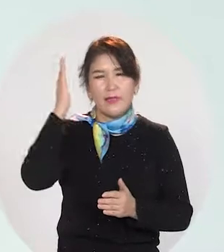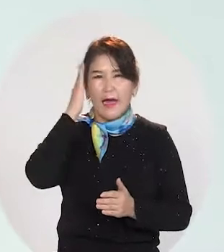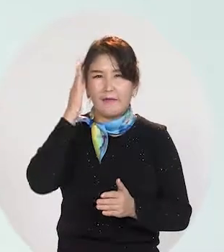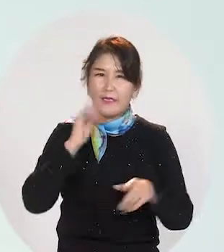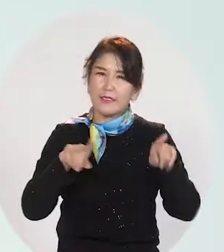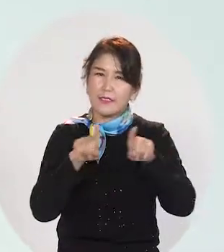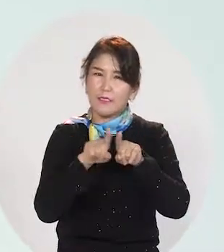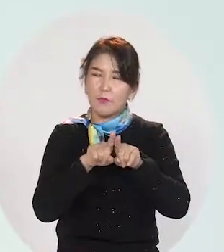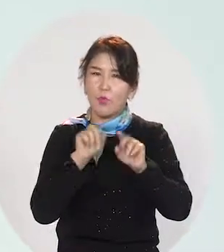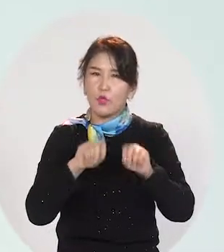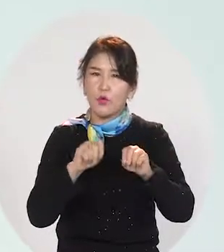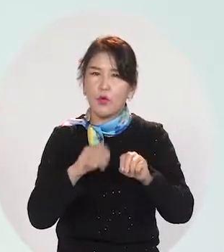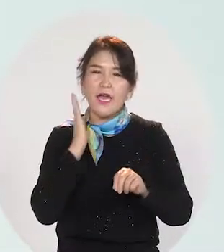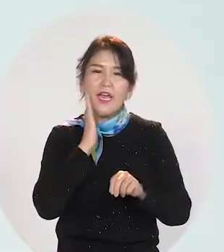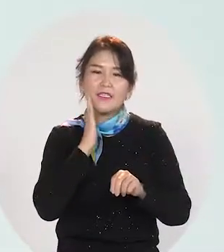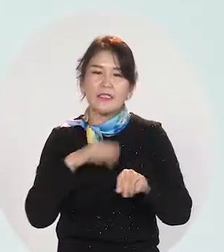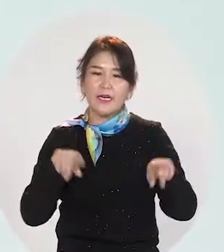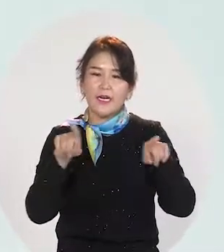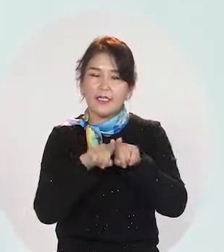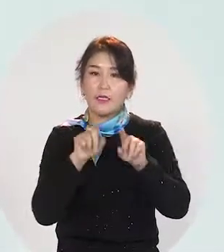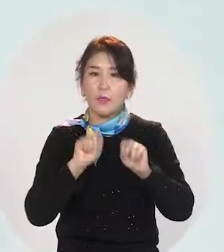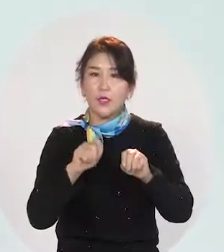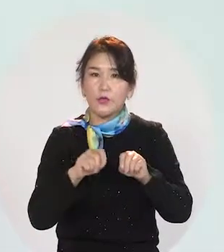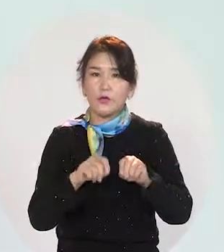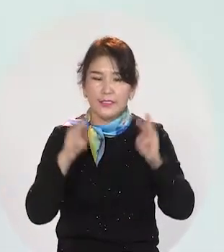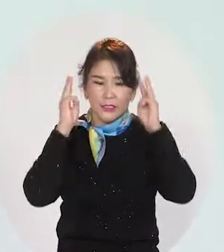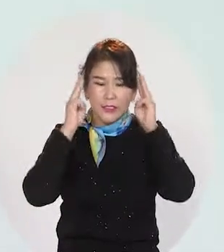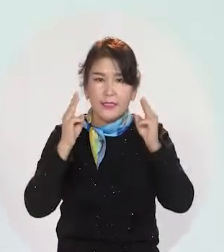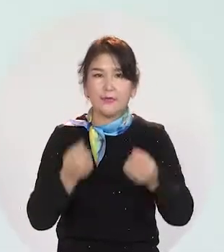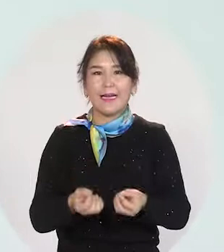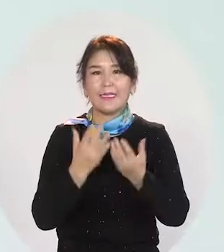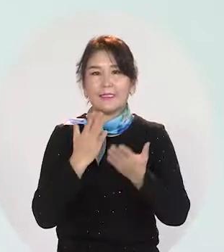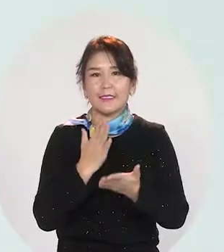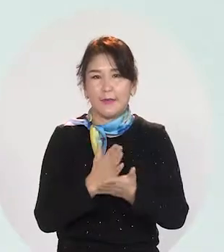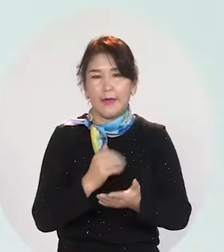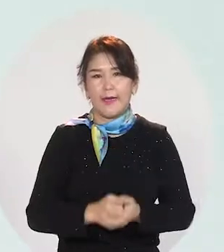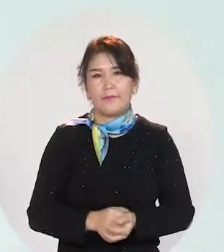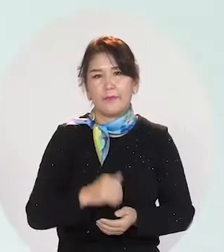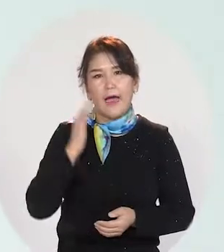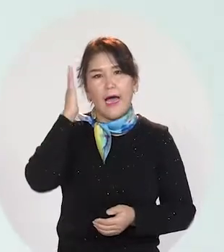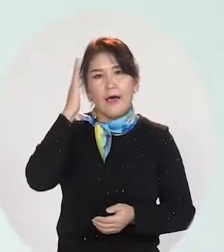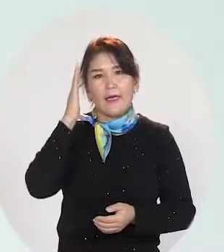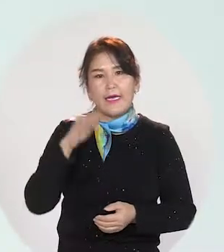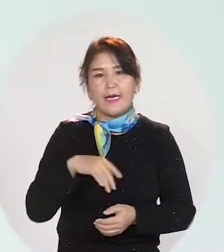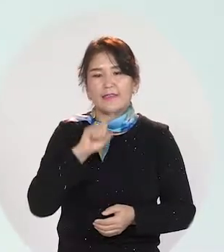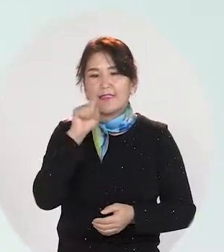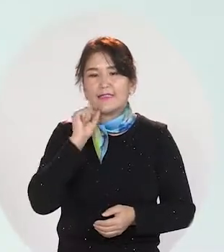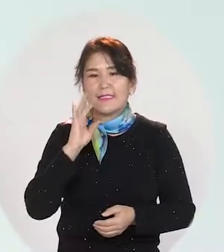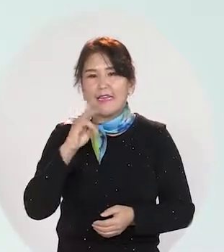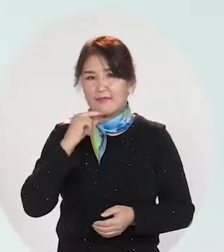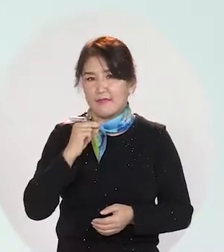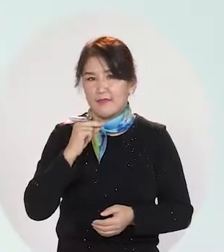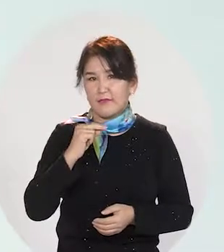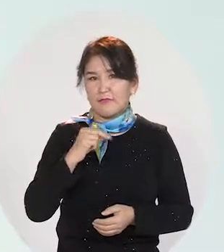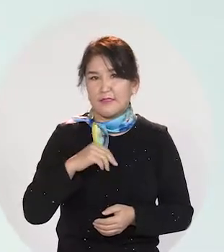шийдвэр гаргадаг гэж үздэг. Яа тэгэхээр магадгүй зарим тохиолдолд аавын гаргаж байгаа ааш авир зан үйлүүд таалагдана